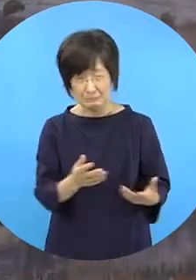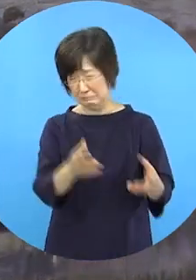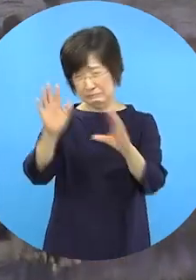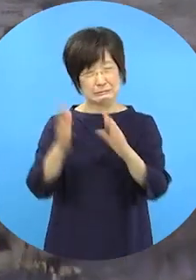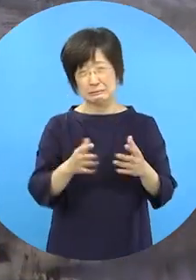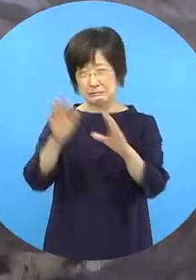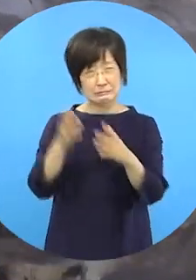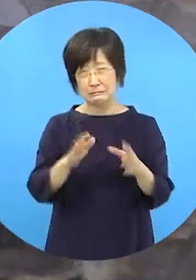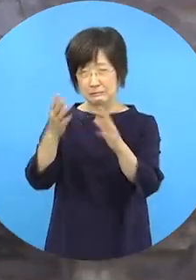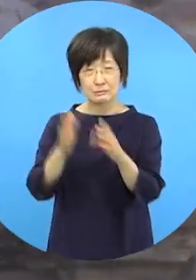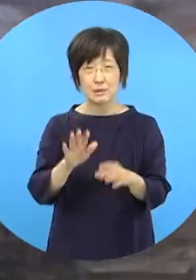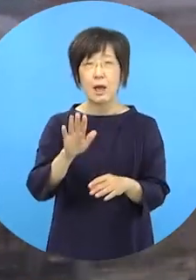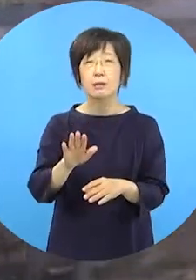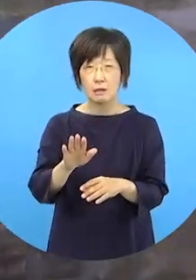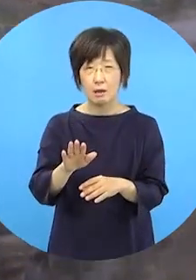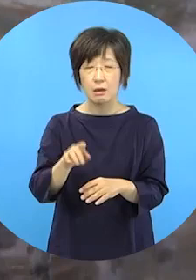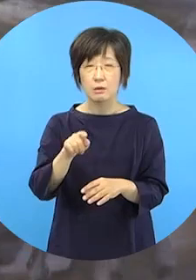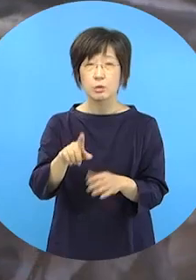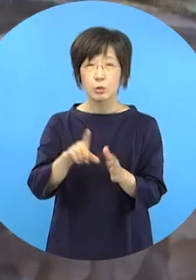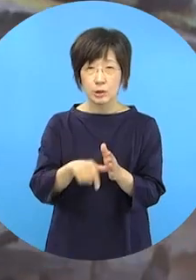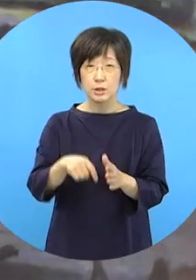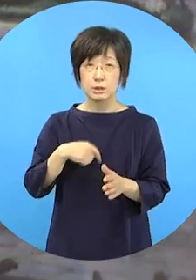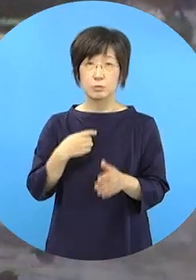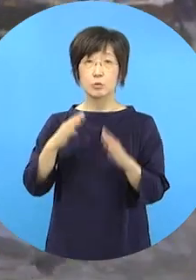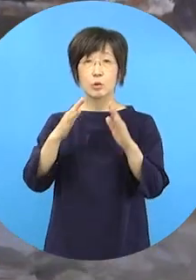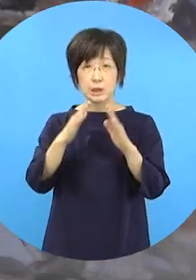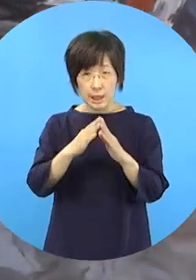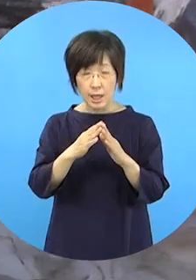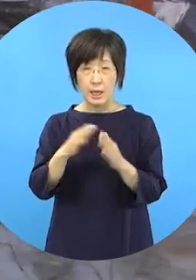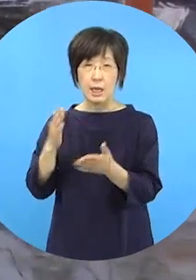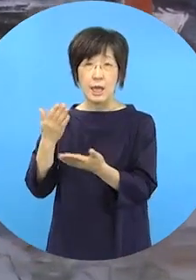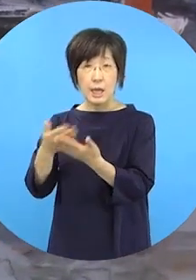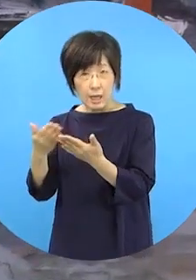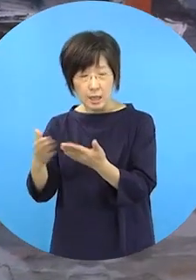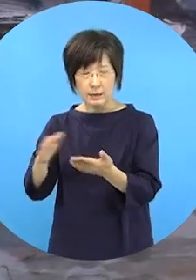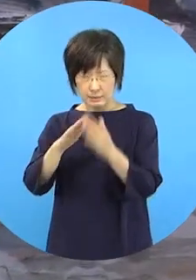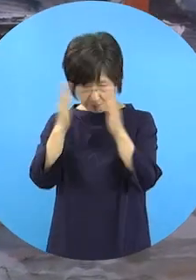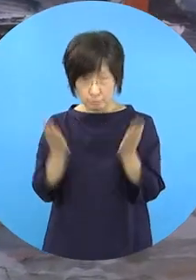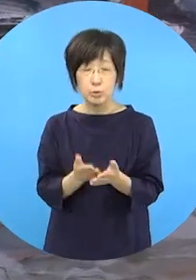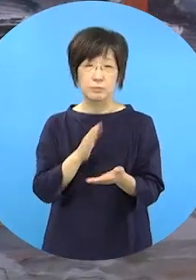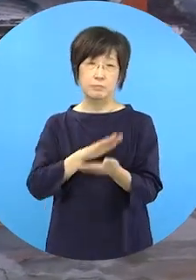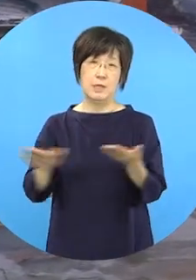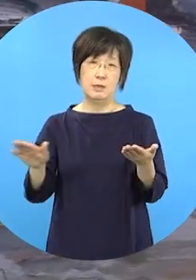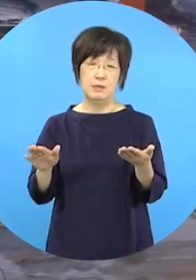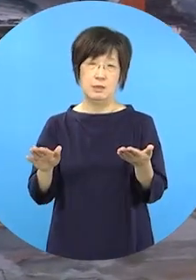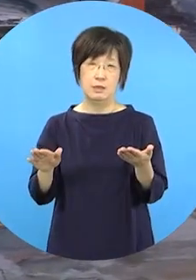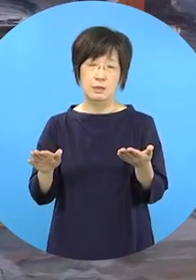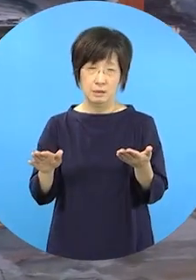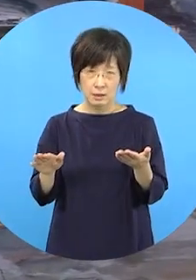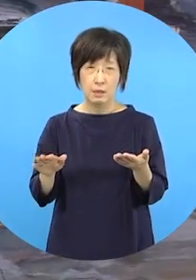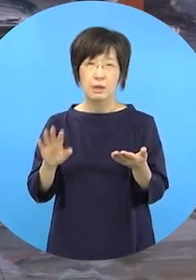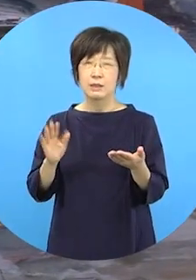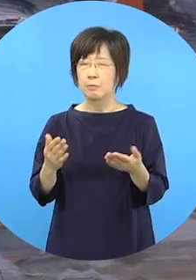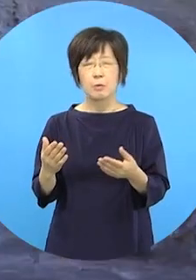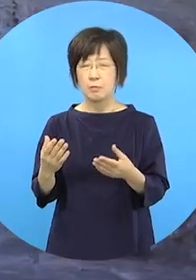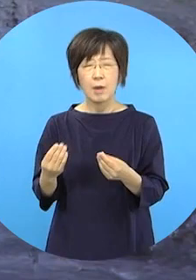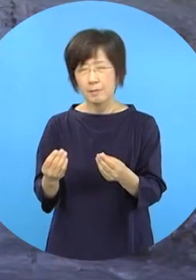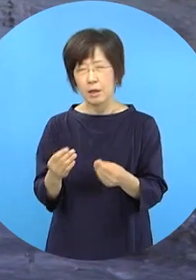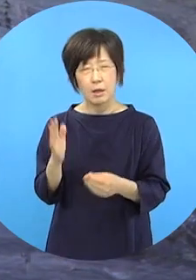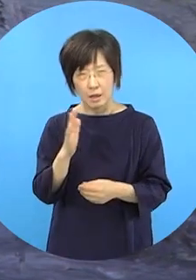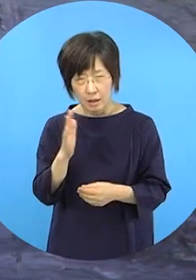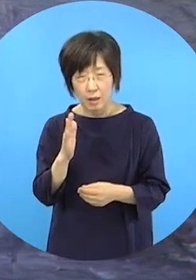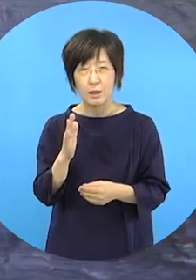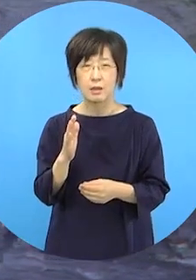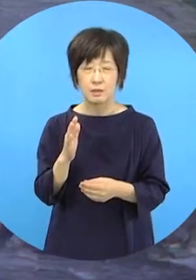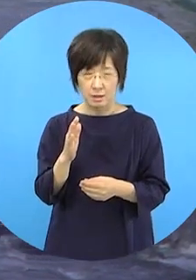、その時に木田金次郎の家も、それから作品も全部燃えてしまったんですね。でもそのままではいけないということで、火事